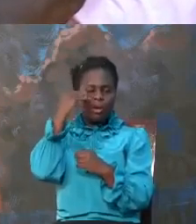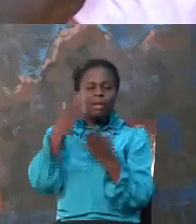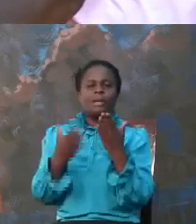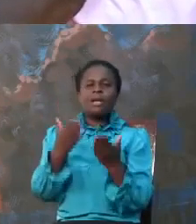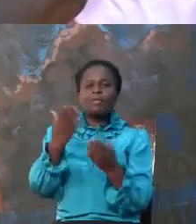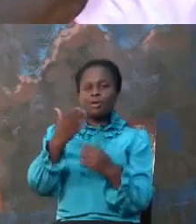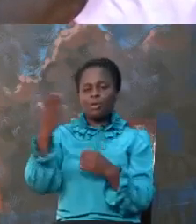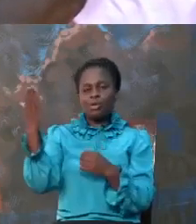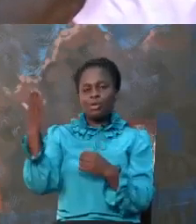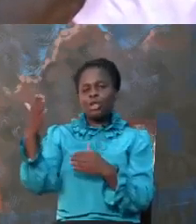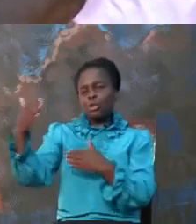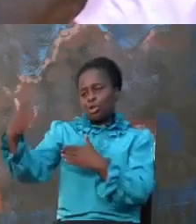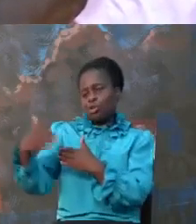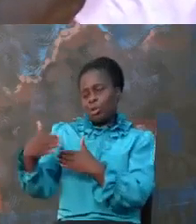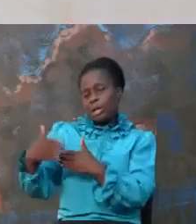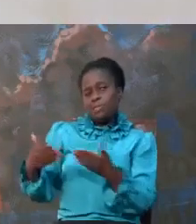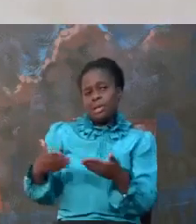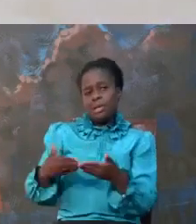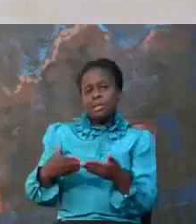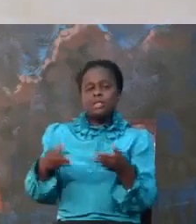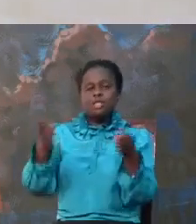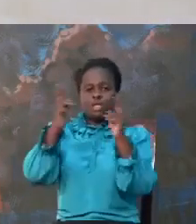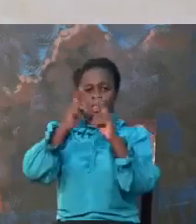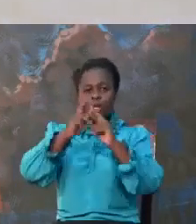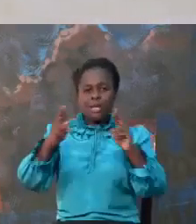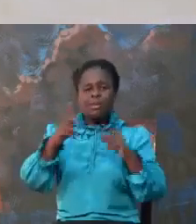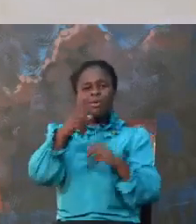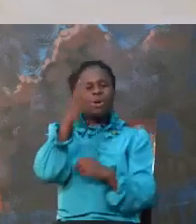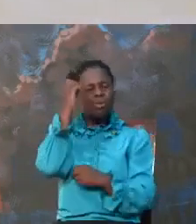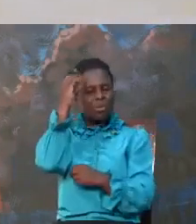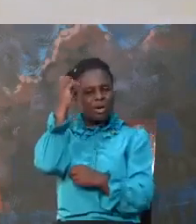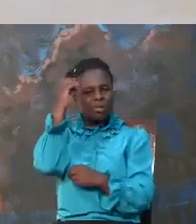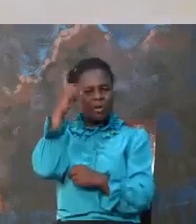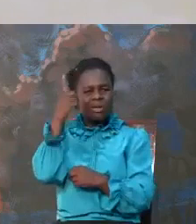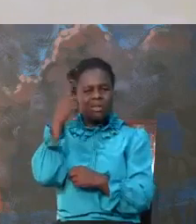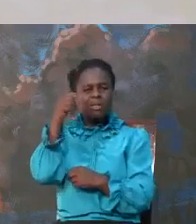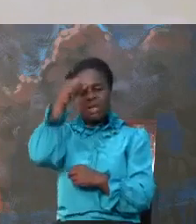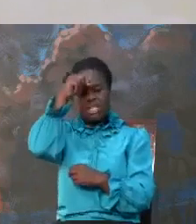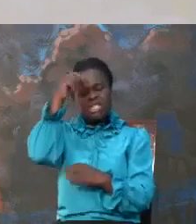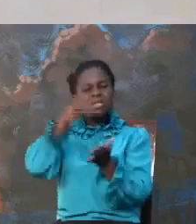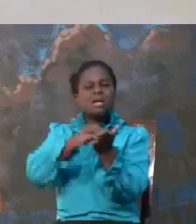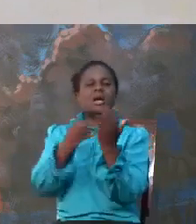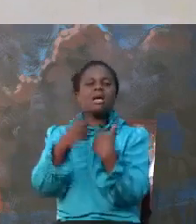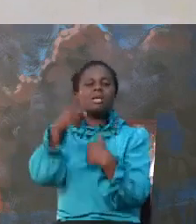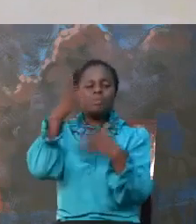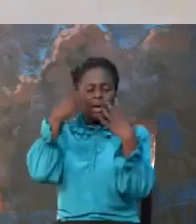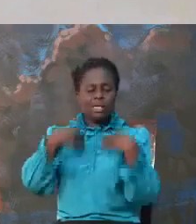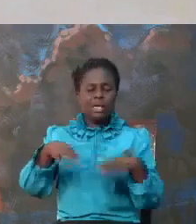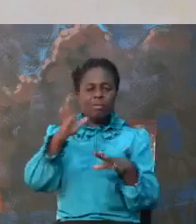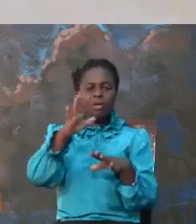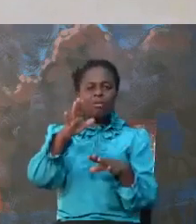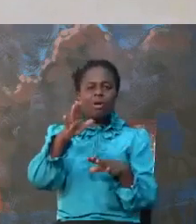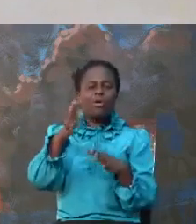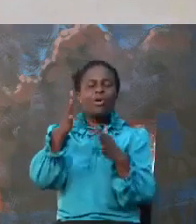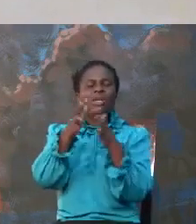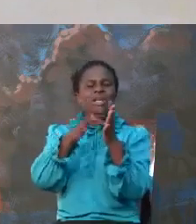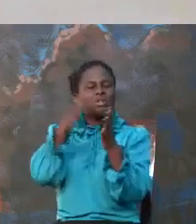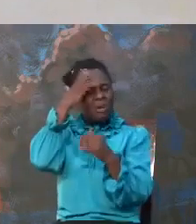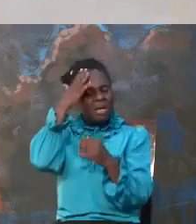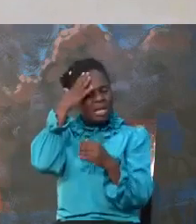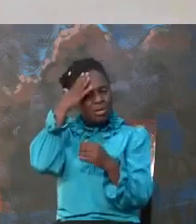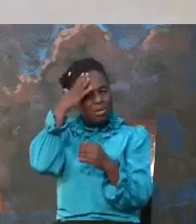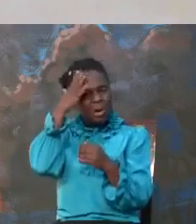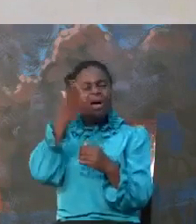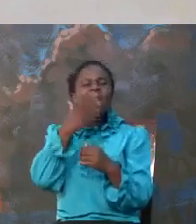ile, tukikaribia kiti cha rehema. Je, unaumwa nini? Shida gani yuko kwenye mwili wako? Anafahamu mzigo huo,